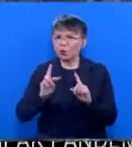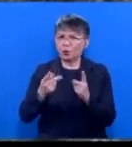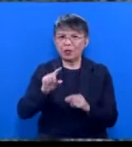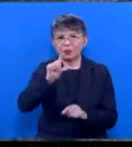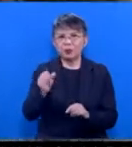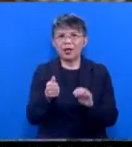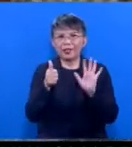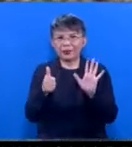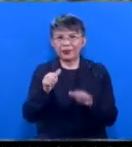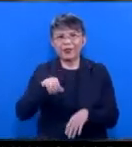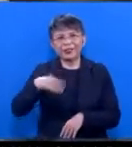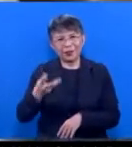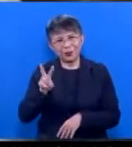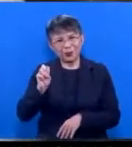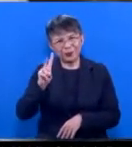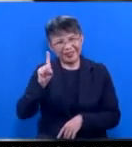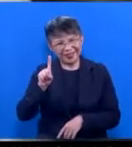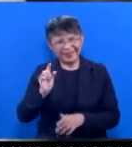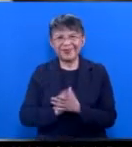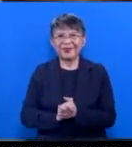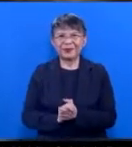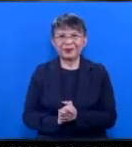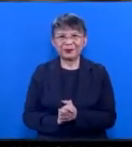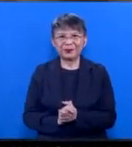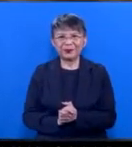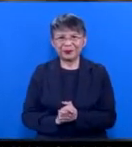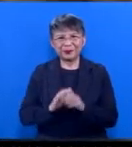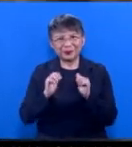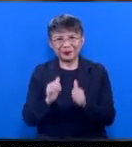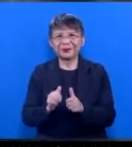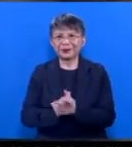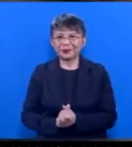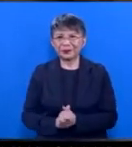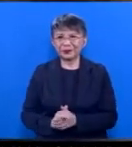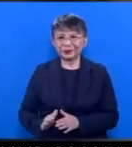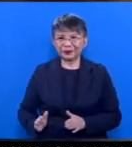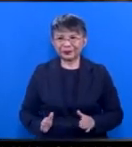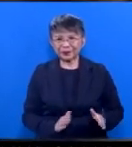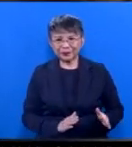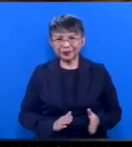12 Juni 2021. Nandang Astika, Denpasar, Bali.